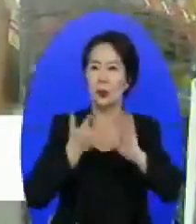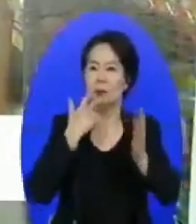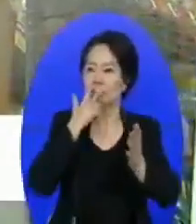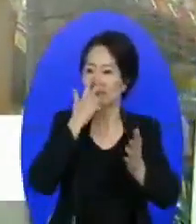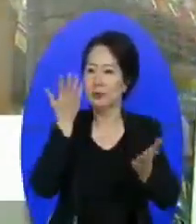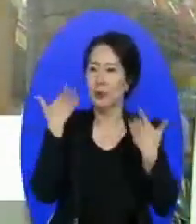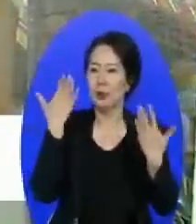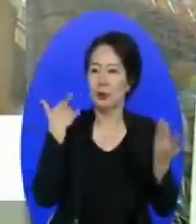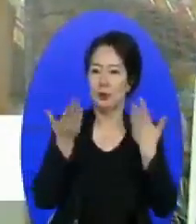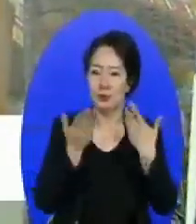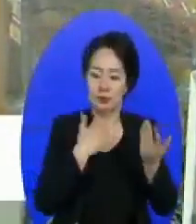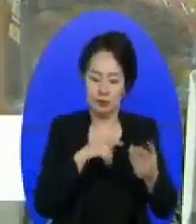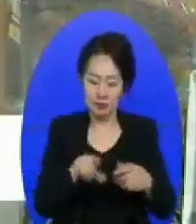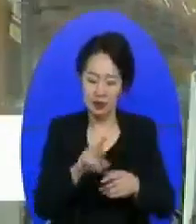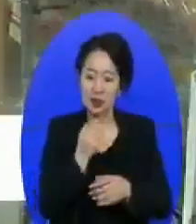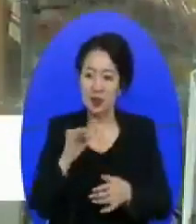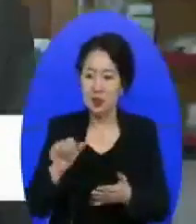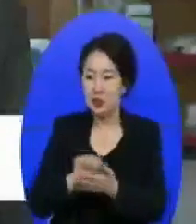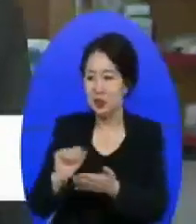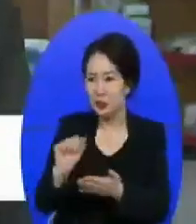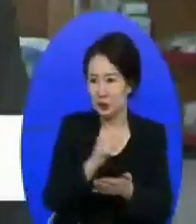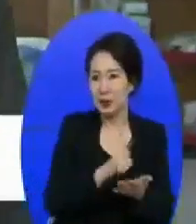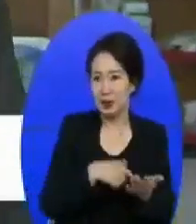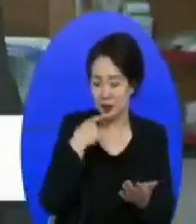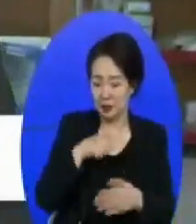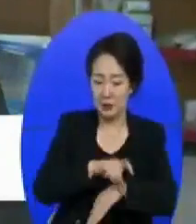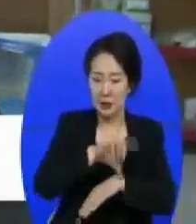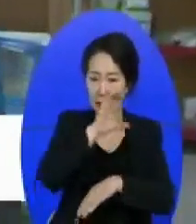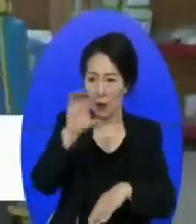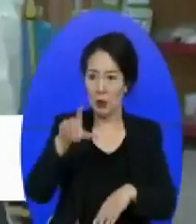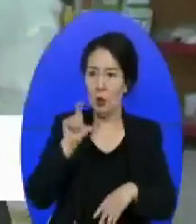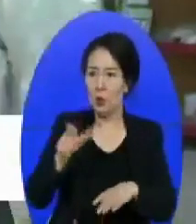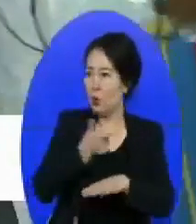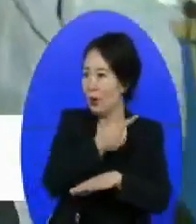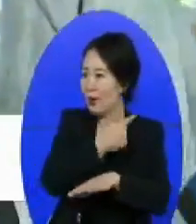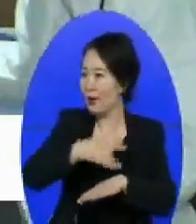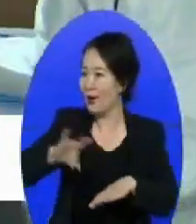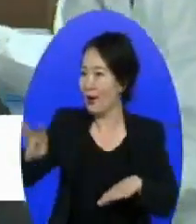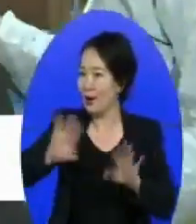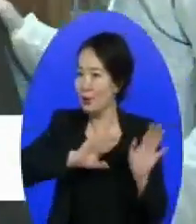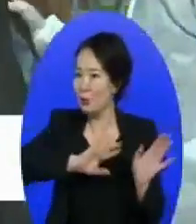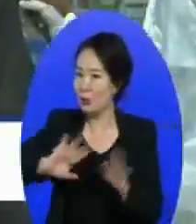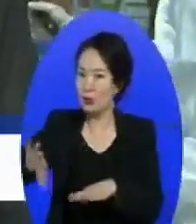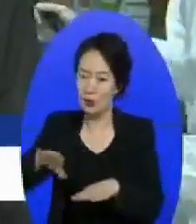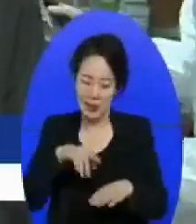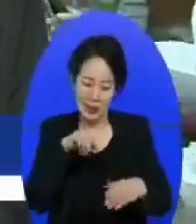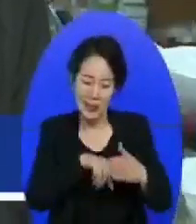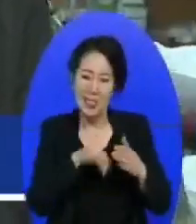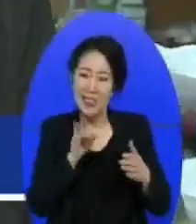хэрэгтэй гэдгийг мэрэгжлийн байгууллагаас хэлж байна. Хүмүүсийг бүгдийг нь гаргаад ил задгаан хүнсийг